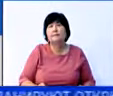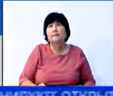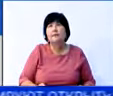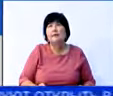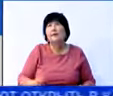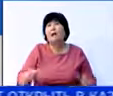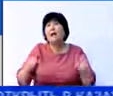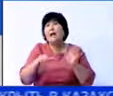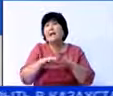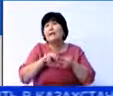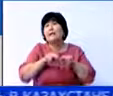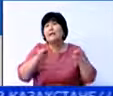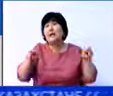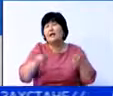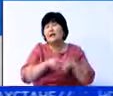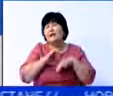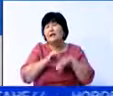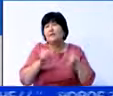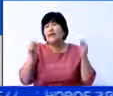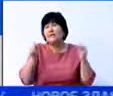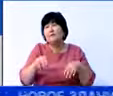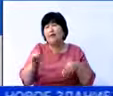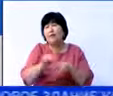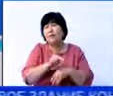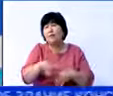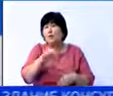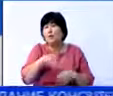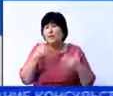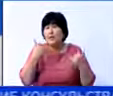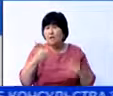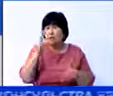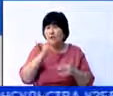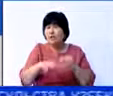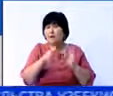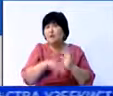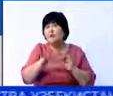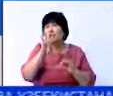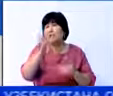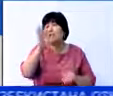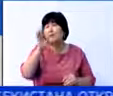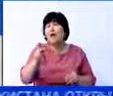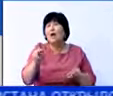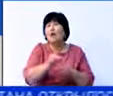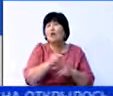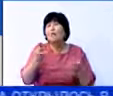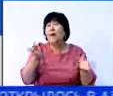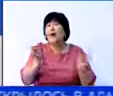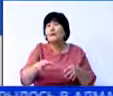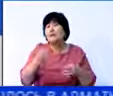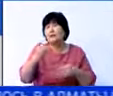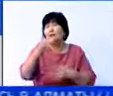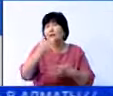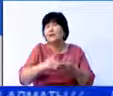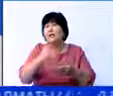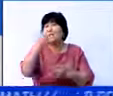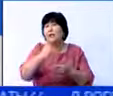По электрическим сетям также ведутся соответствующие ремонтные работы. На сегодня завершено 84%. Ремонт остальных продолжается по графику.